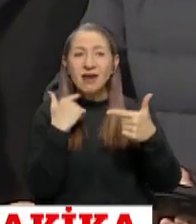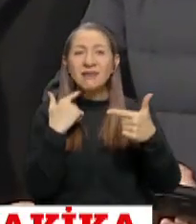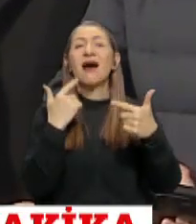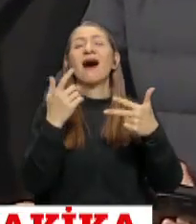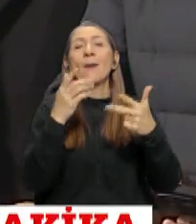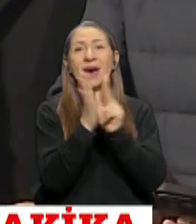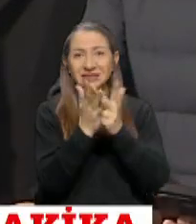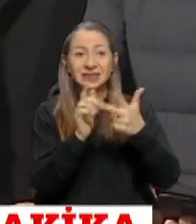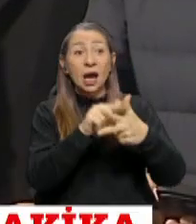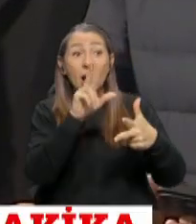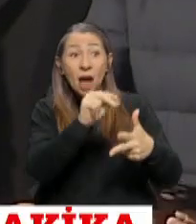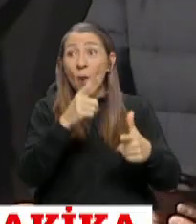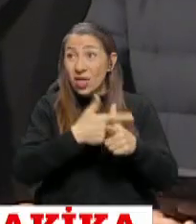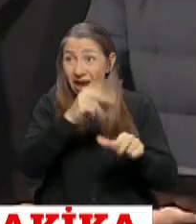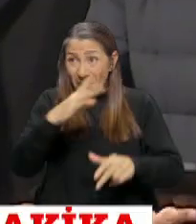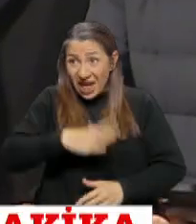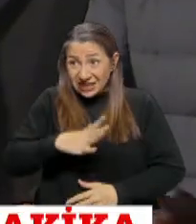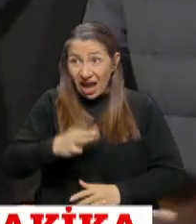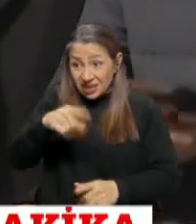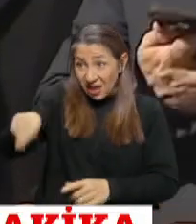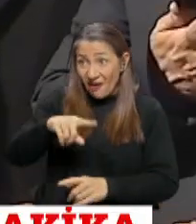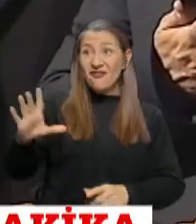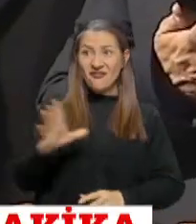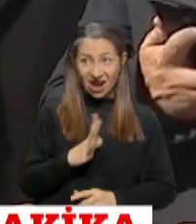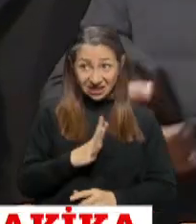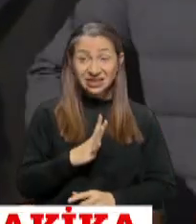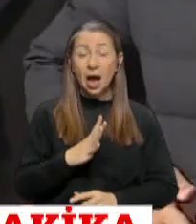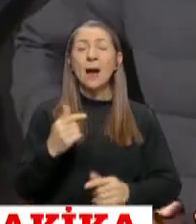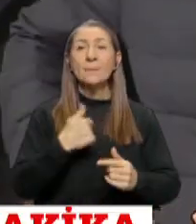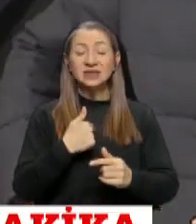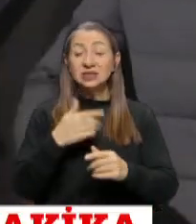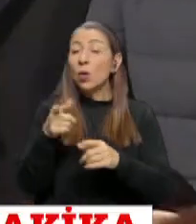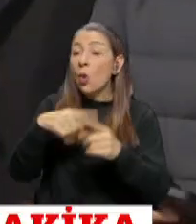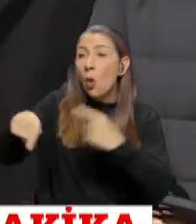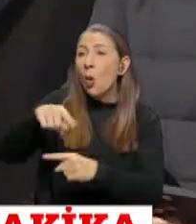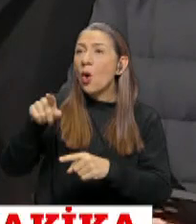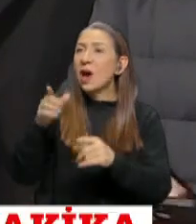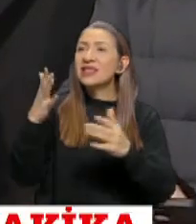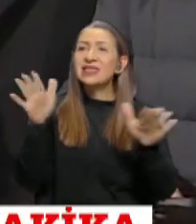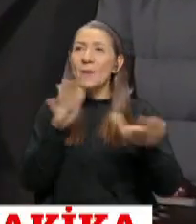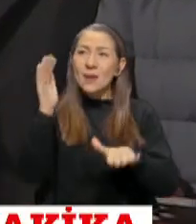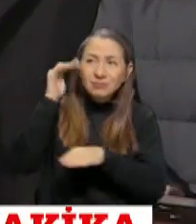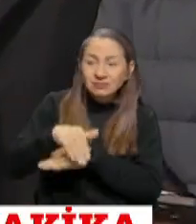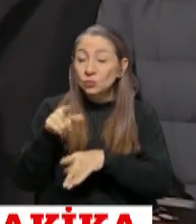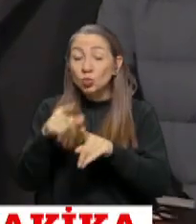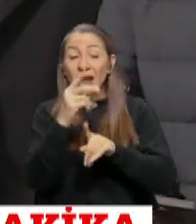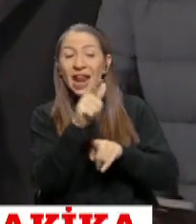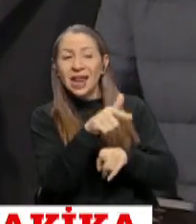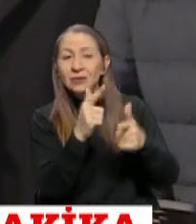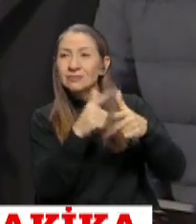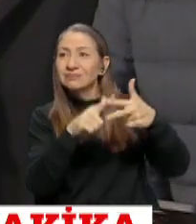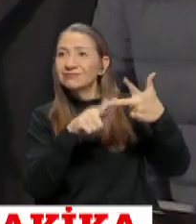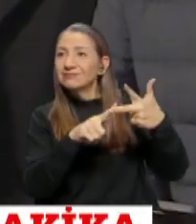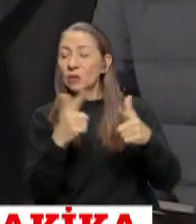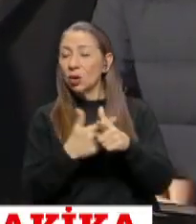kalma arzusunu ortaya koyan vatandaşlarım olursa biz vatandaşlarımızı bu illerdeki